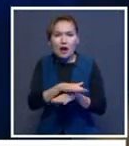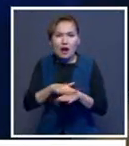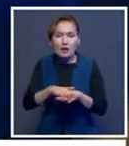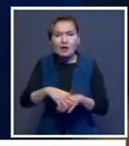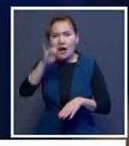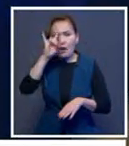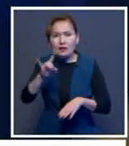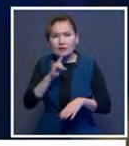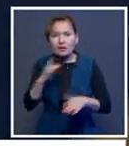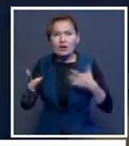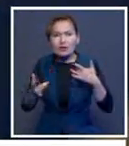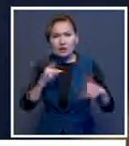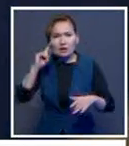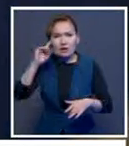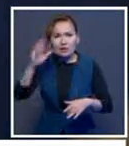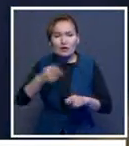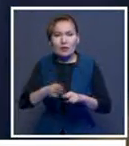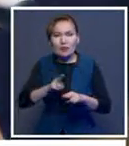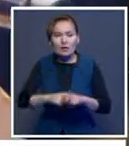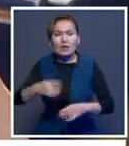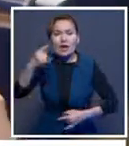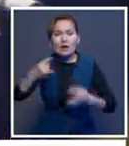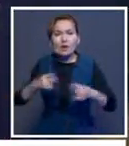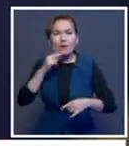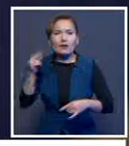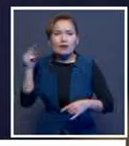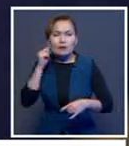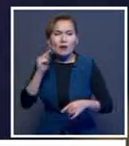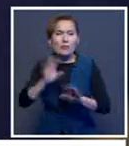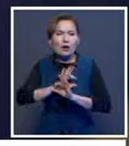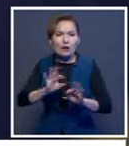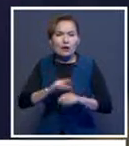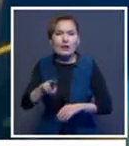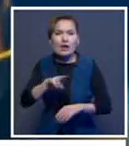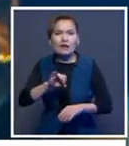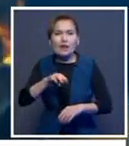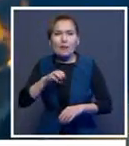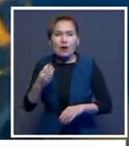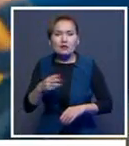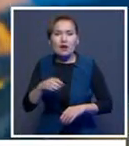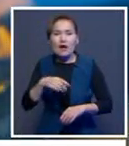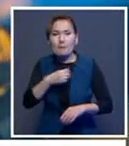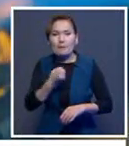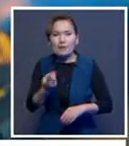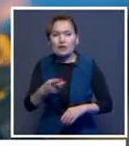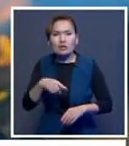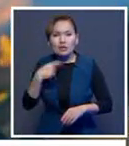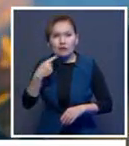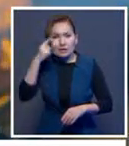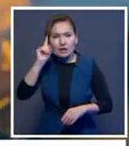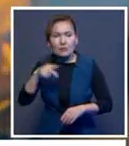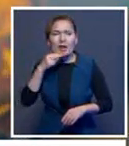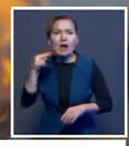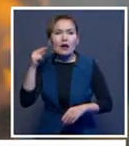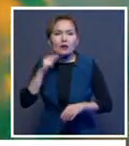байқауларда көпшілікке кең танылған. Аталған телеарна тілшілерінің хабарлауынша, Димаш бірнеше тілде сөйлей алады және де оны Қытай